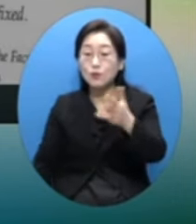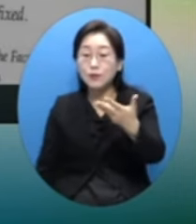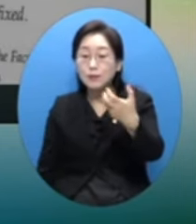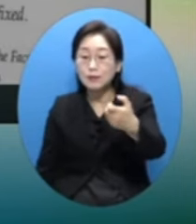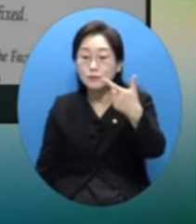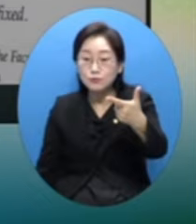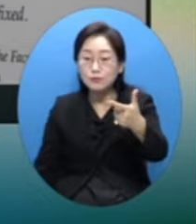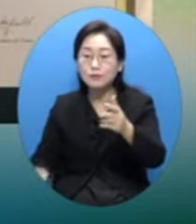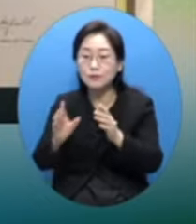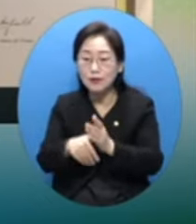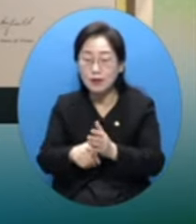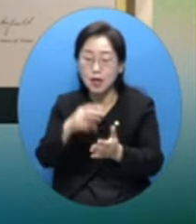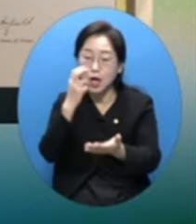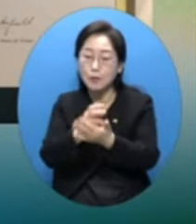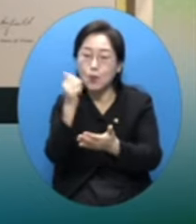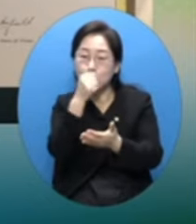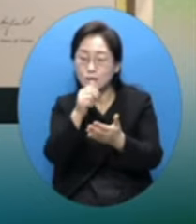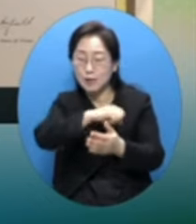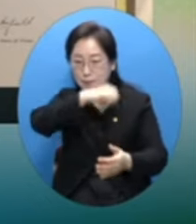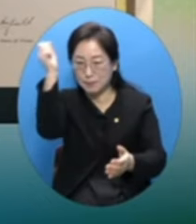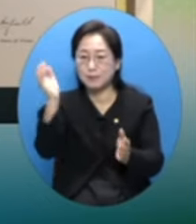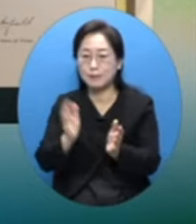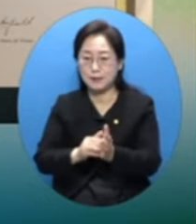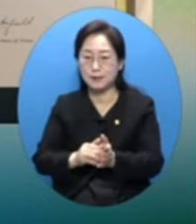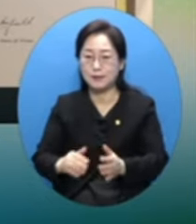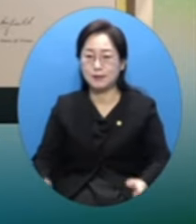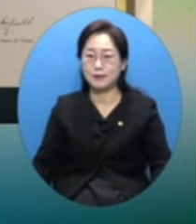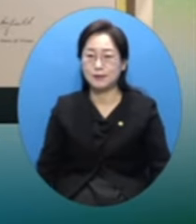1986년도에 변호사의 합격을 합니다